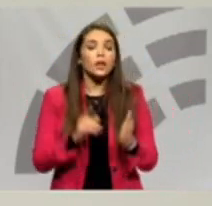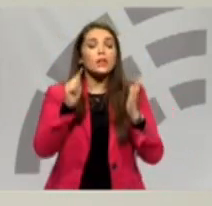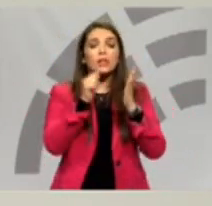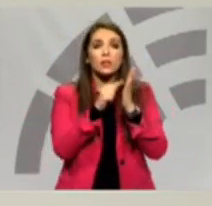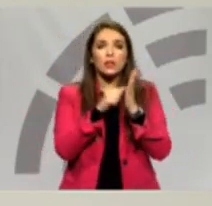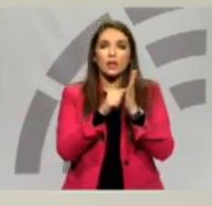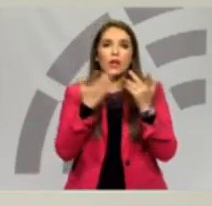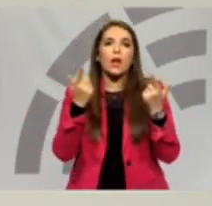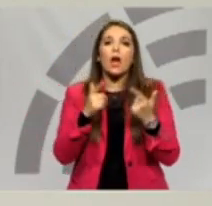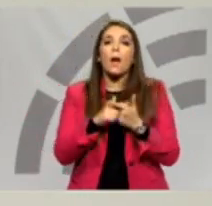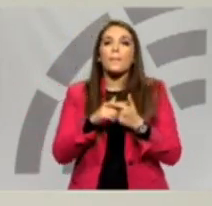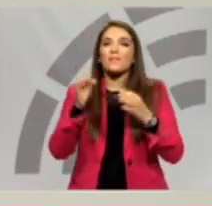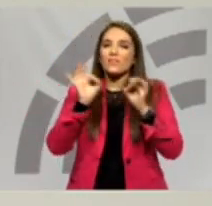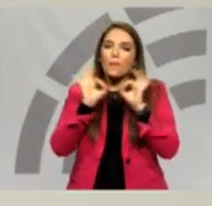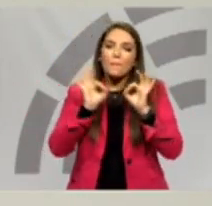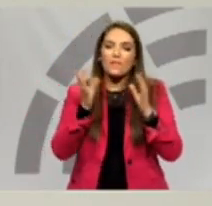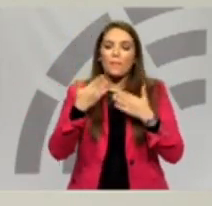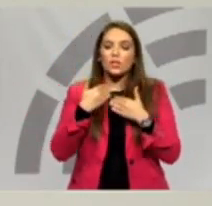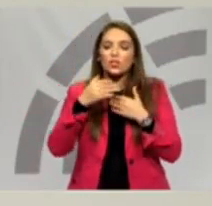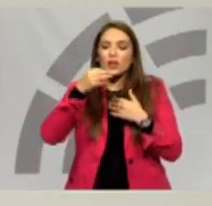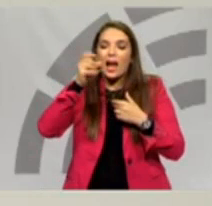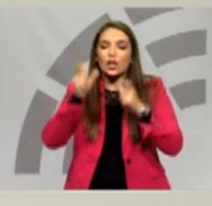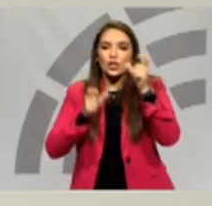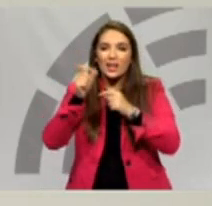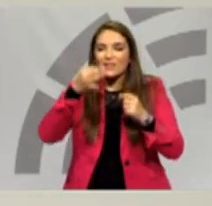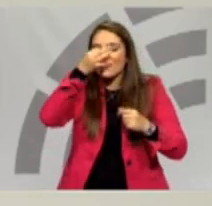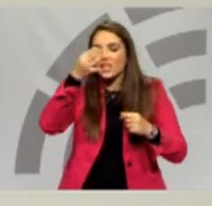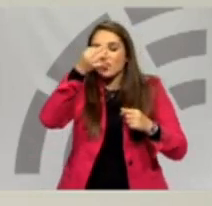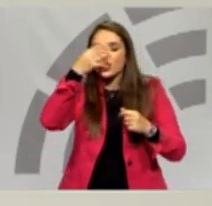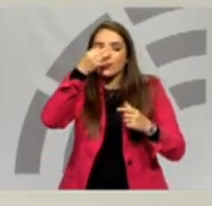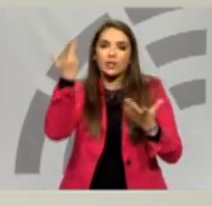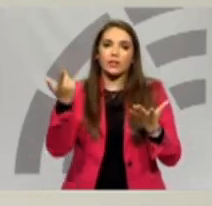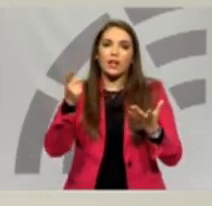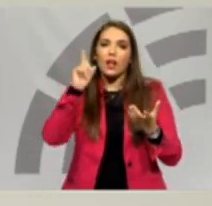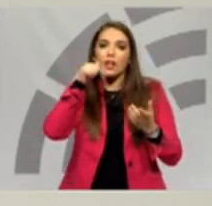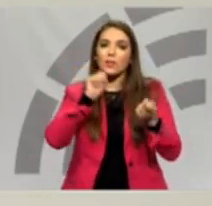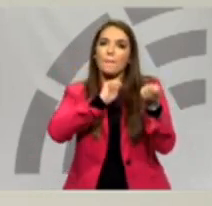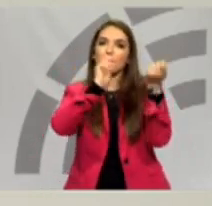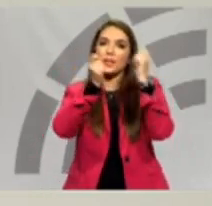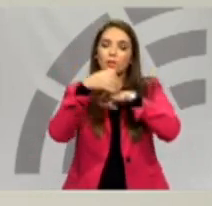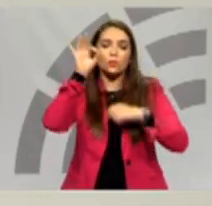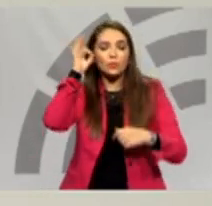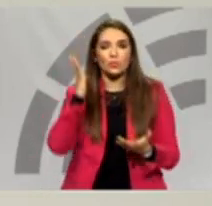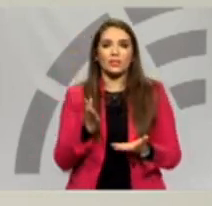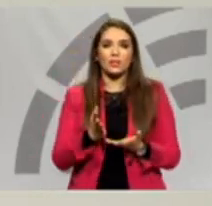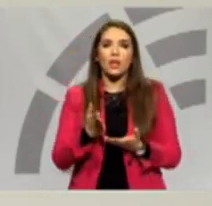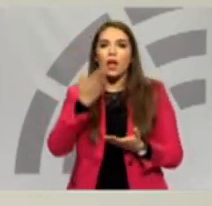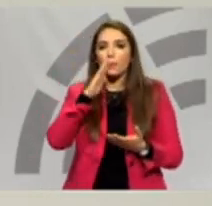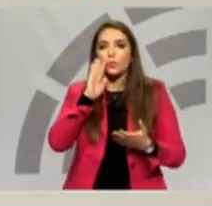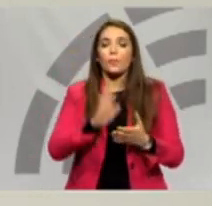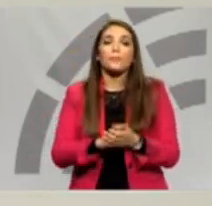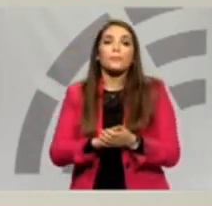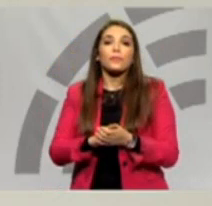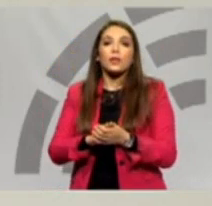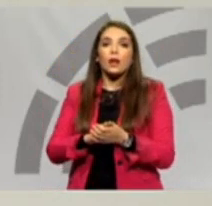انعدام الثقه التام في العمل السياسي والهناء نحب ناكد ونوعدكم ان شاء الله على اني مش نرجع هذه الثقه والخوه